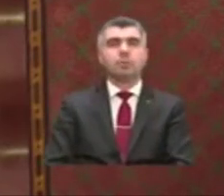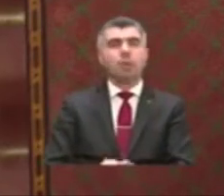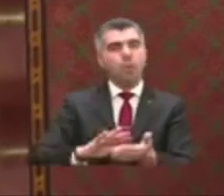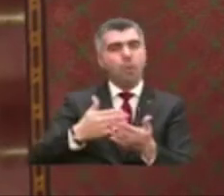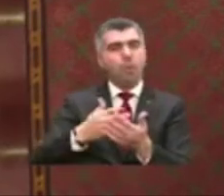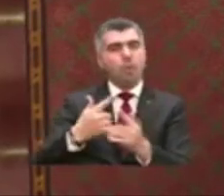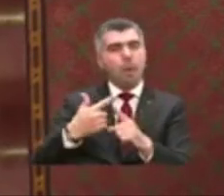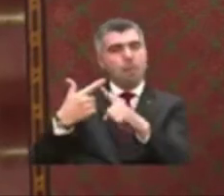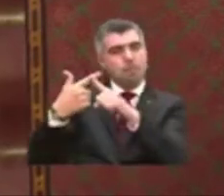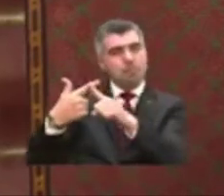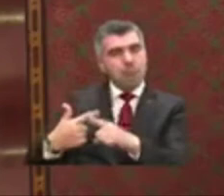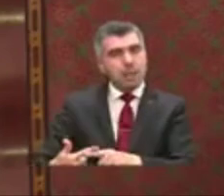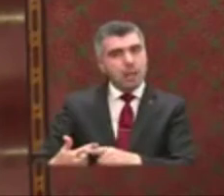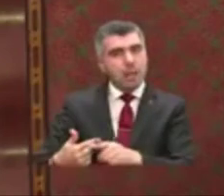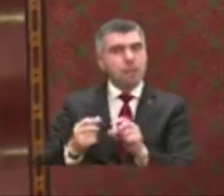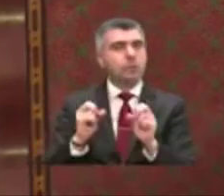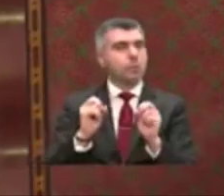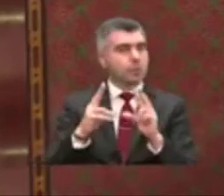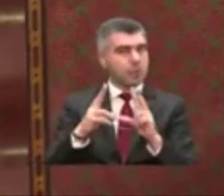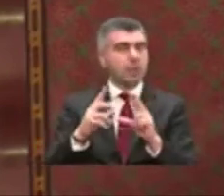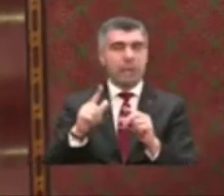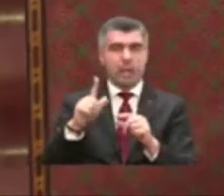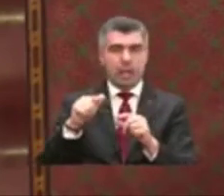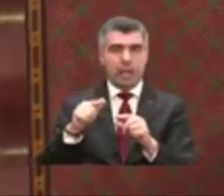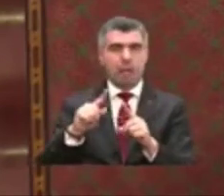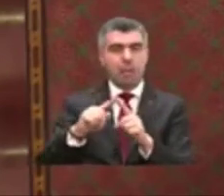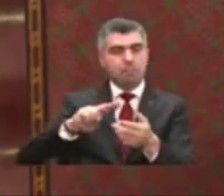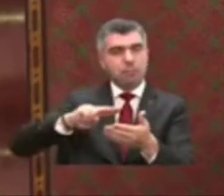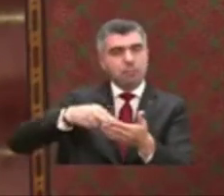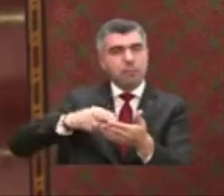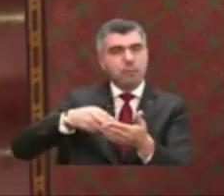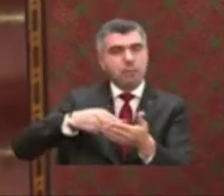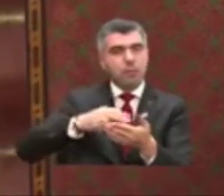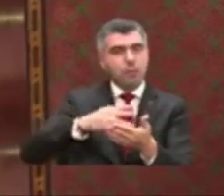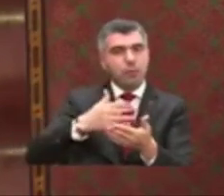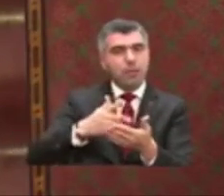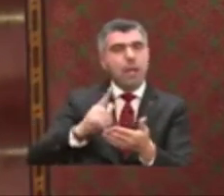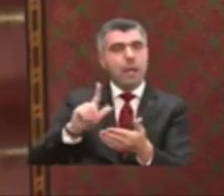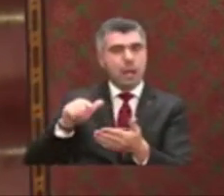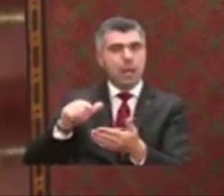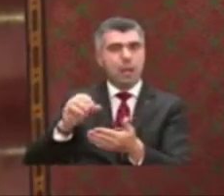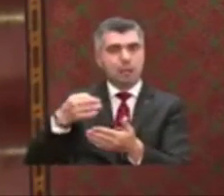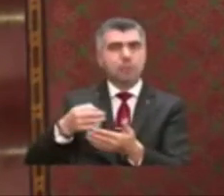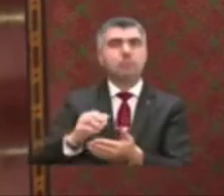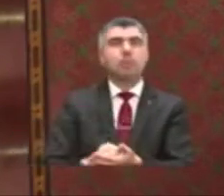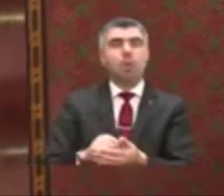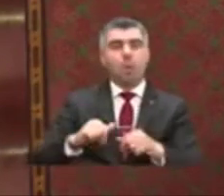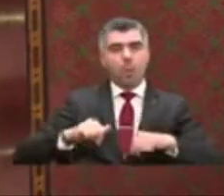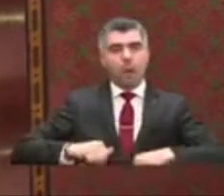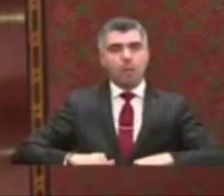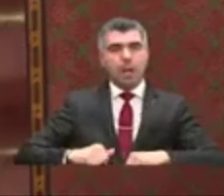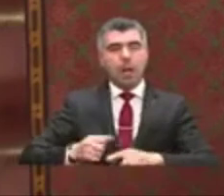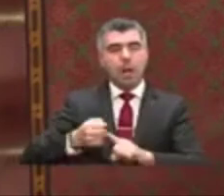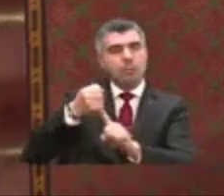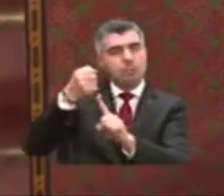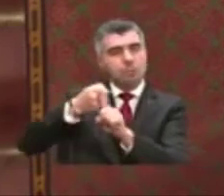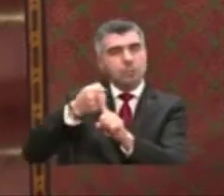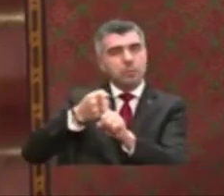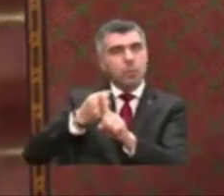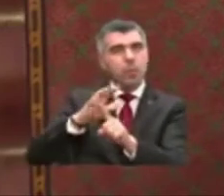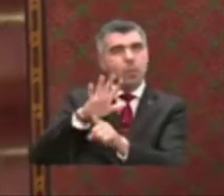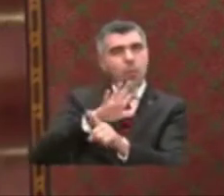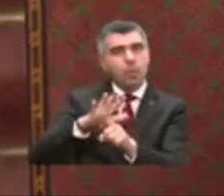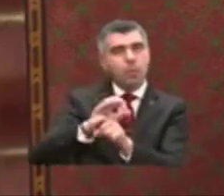الماليه فهي متوفره بحكم ان هنالك التوقيعات اللازمه، وحنا كوزاره ما يمكننا الا نقوموا بالواجب ديالنا